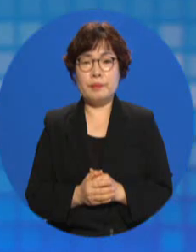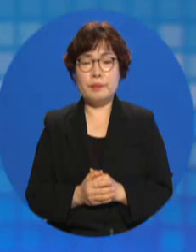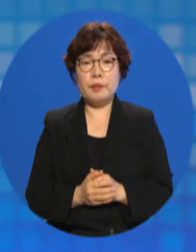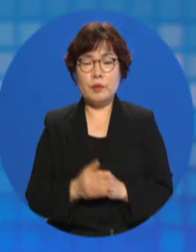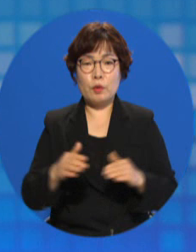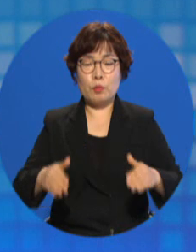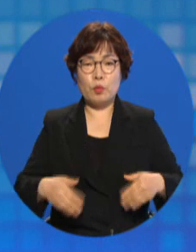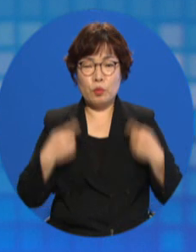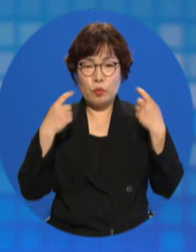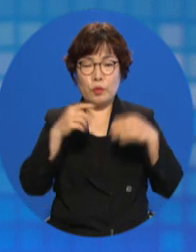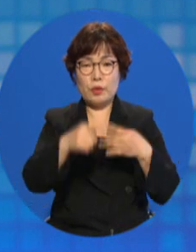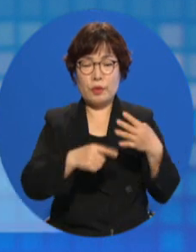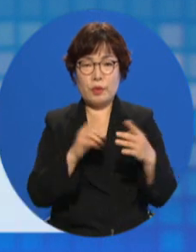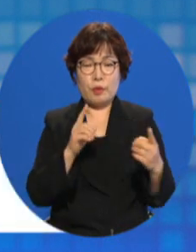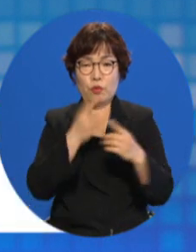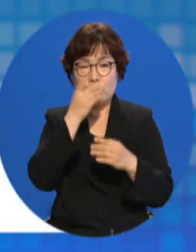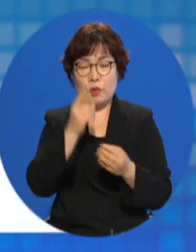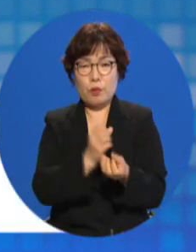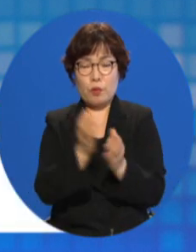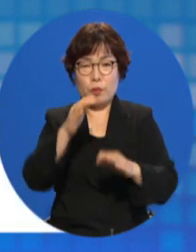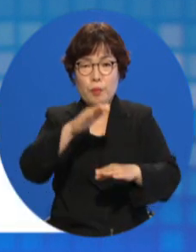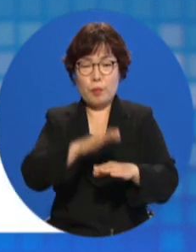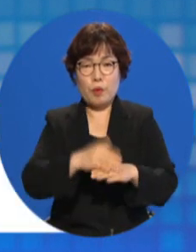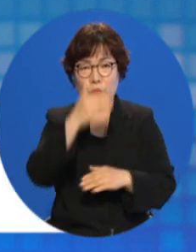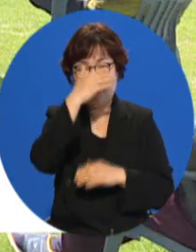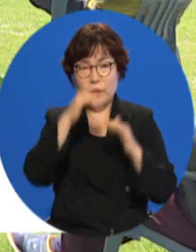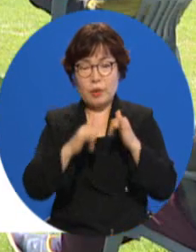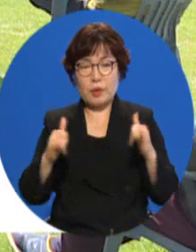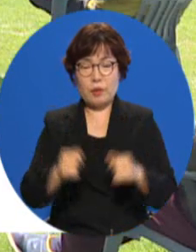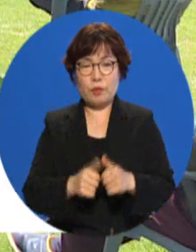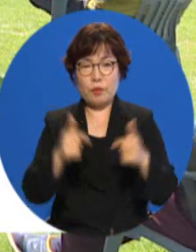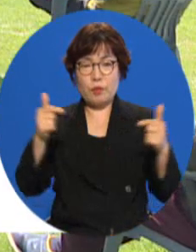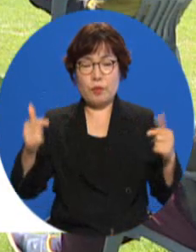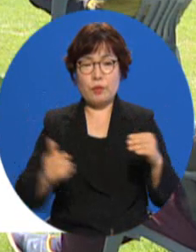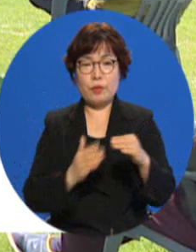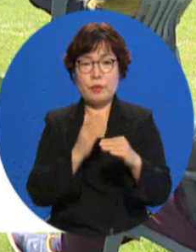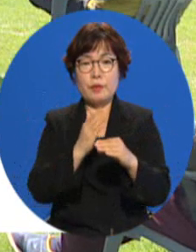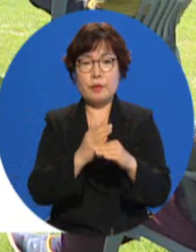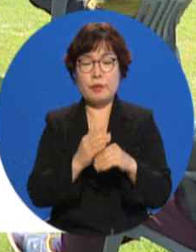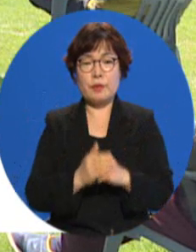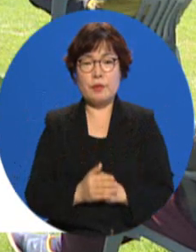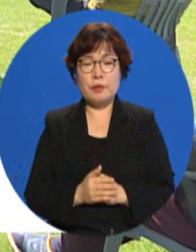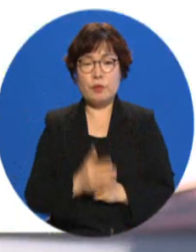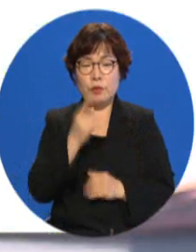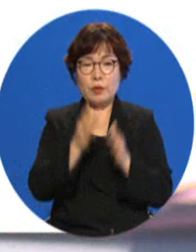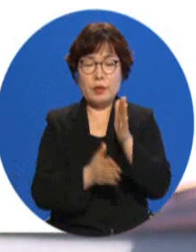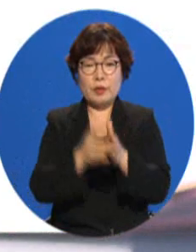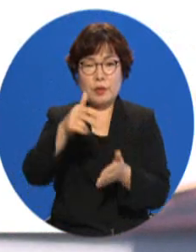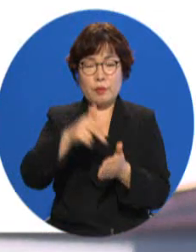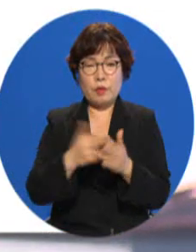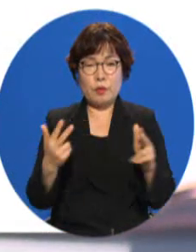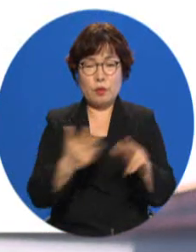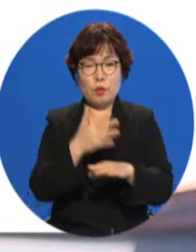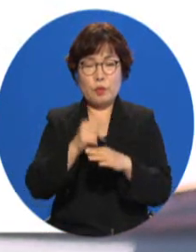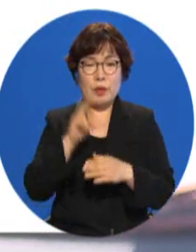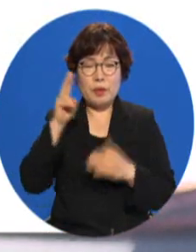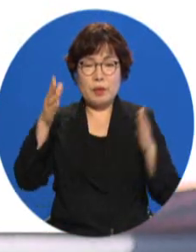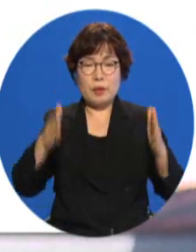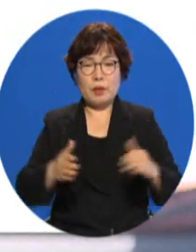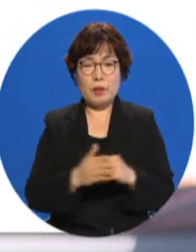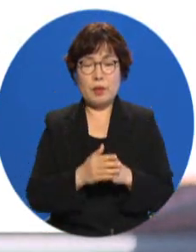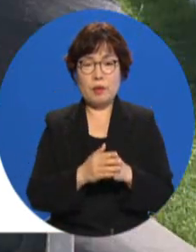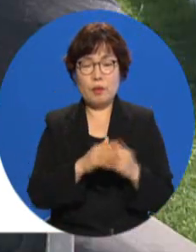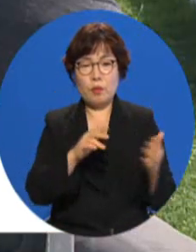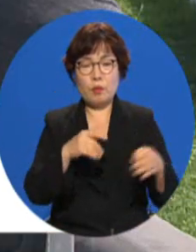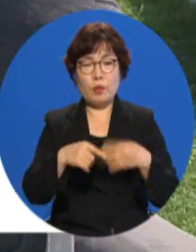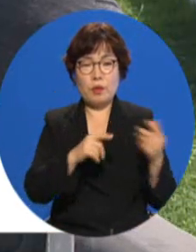봄 관광철을 맞아 순천만 국가정원의 관람객이 증가 추세입니다. 순천시는 지난 주말 이틀 동안 봄꽃